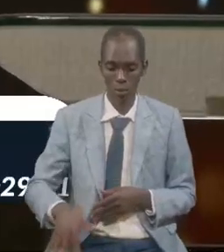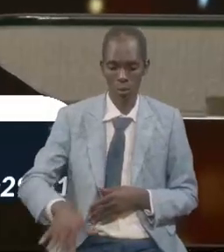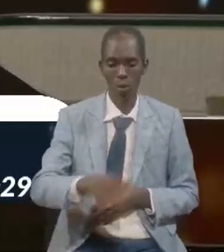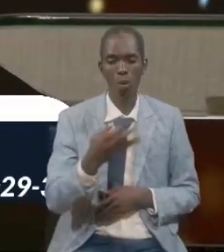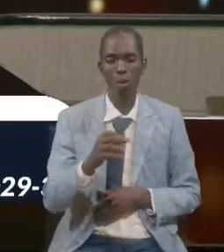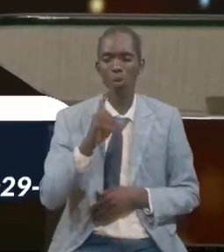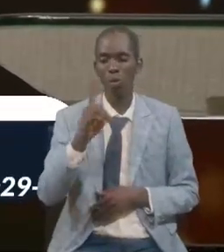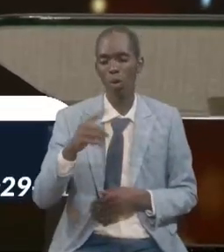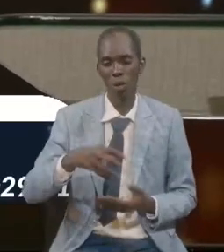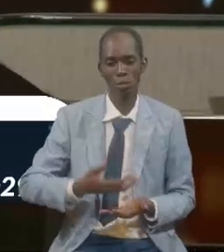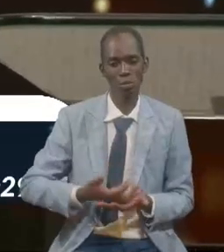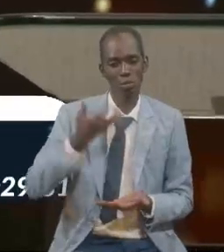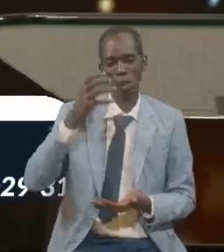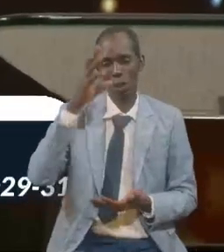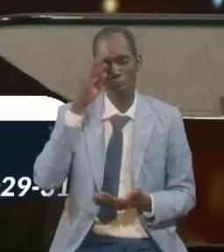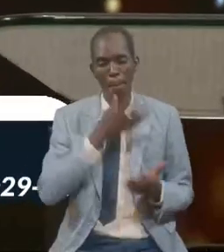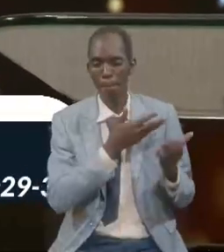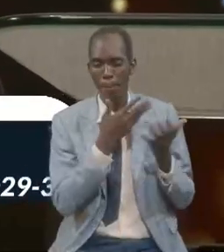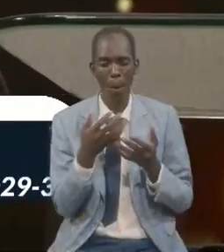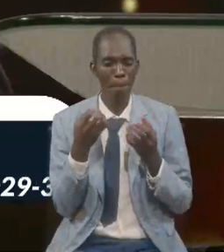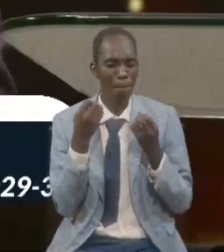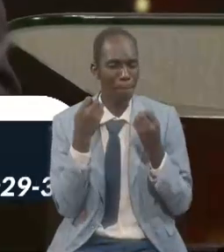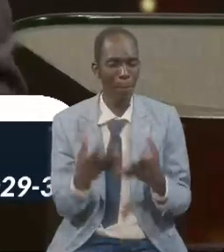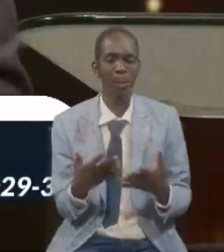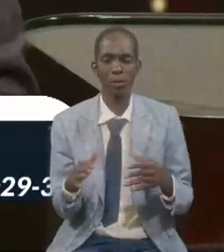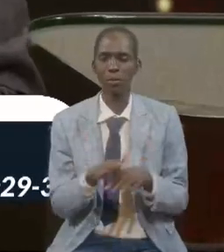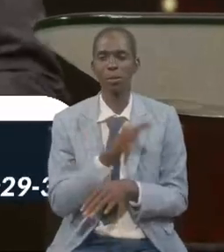Les terres d'un homme riche